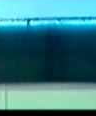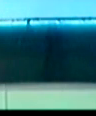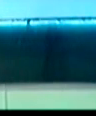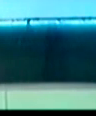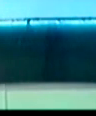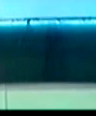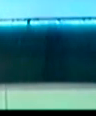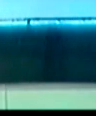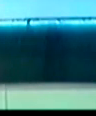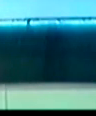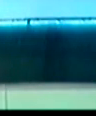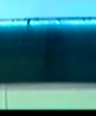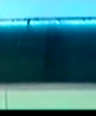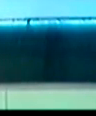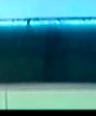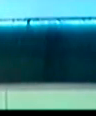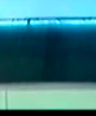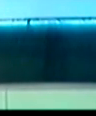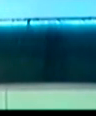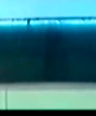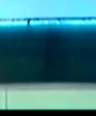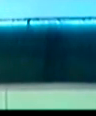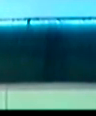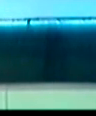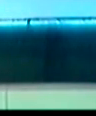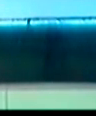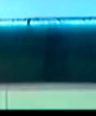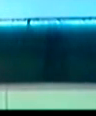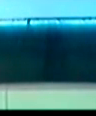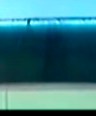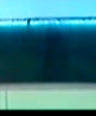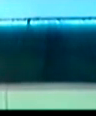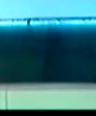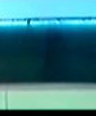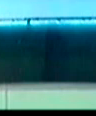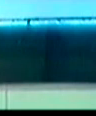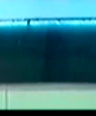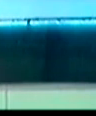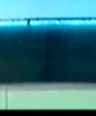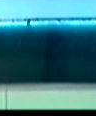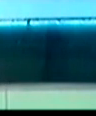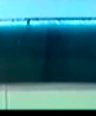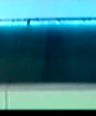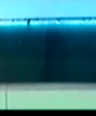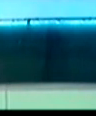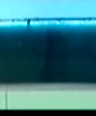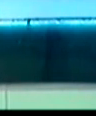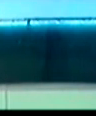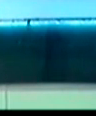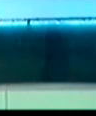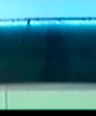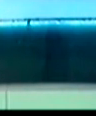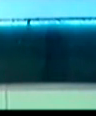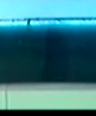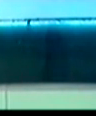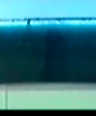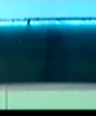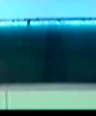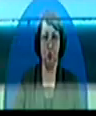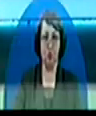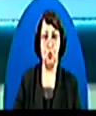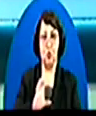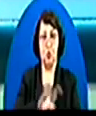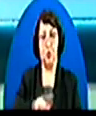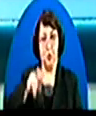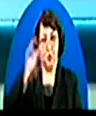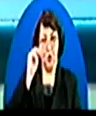хэллээ. Хинтээ аймгийн Бэрэх тосгонд олон улсын стандартад нийцсэн сургуулийн барилгын ажил үргэлжилж байгаа юм. 640 хүүхдийн судалтай сургуульд зүүн